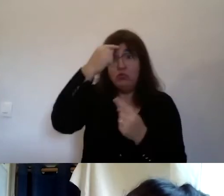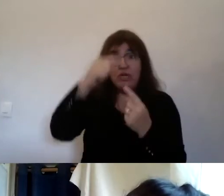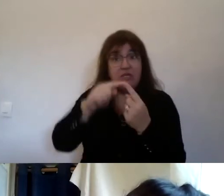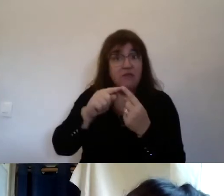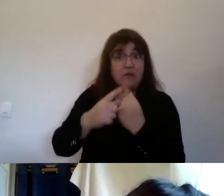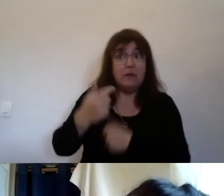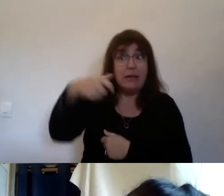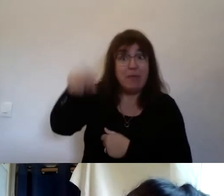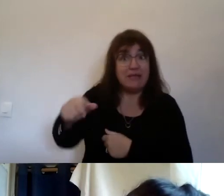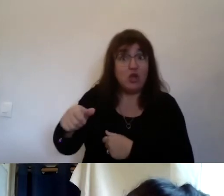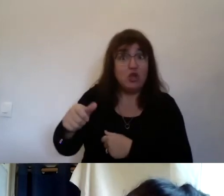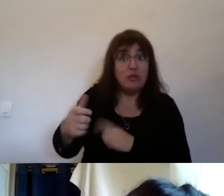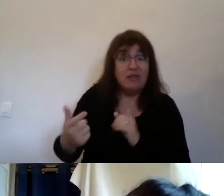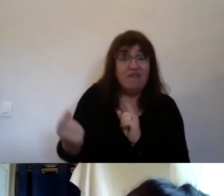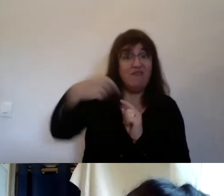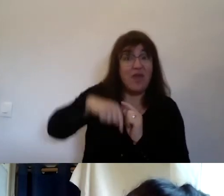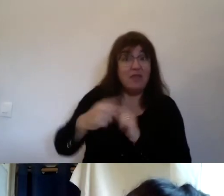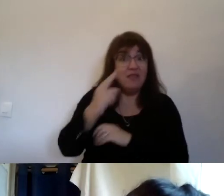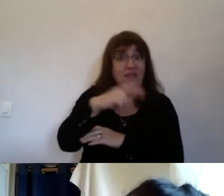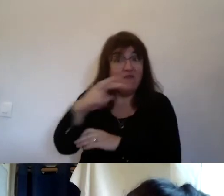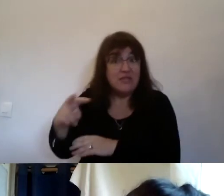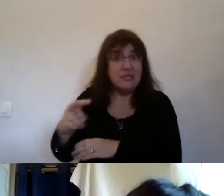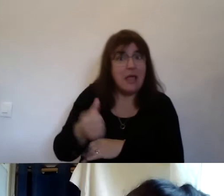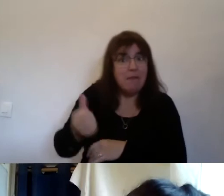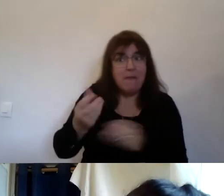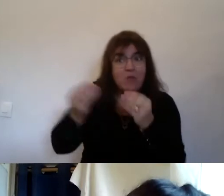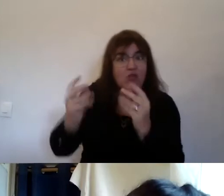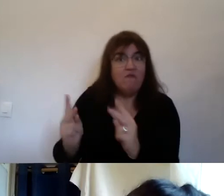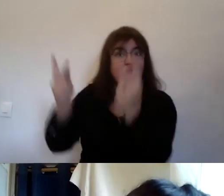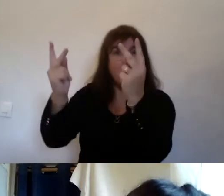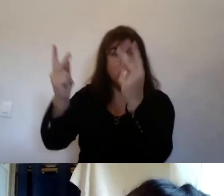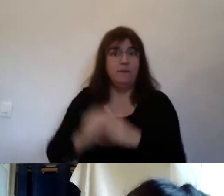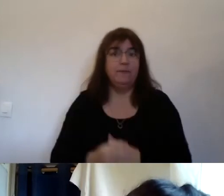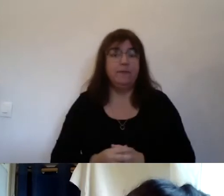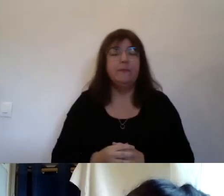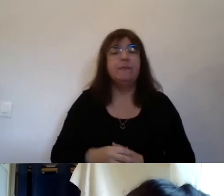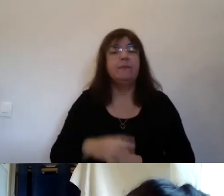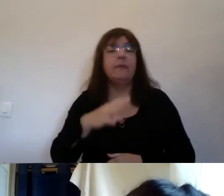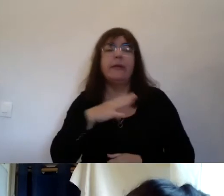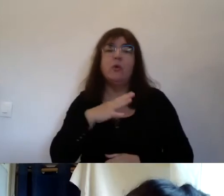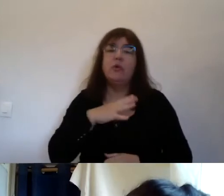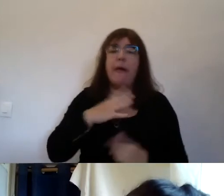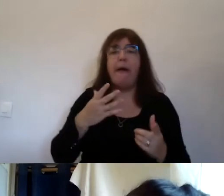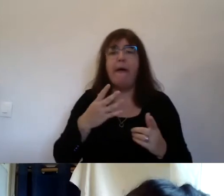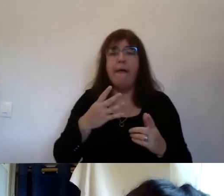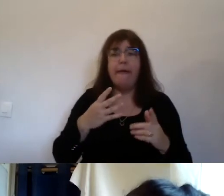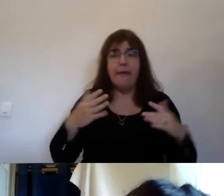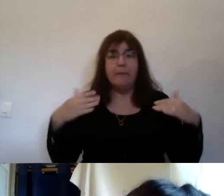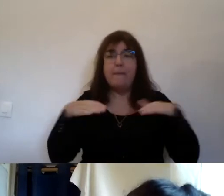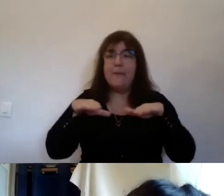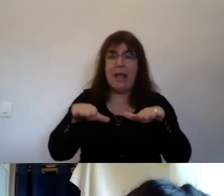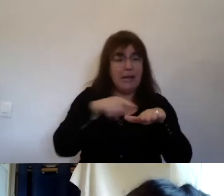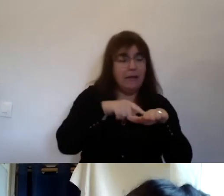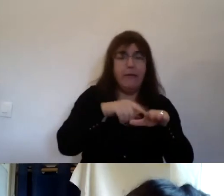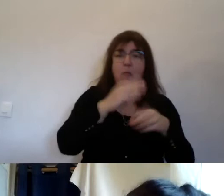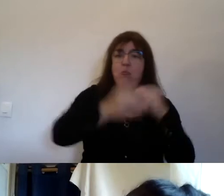personnes qui entrent en contact avec eux. Donc, dans ces perspectives convergentes de ce monde soignant et de ce monde